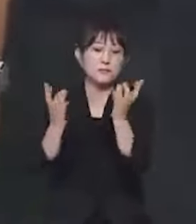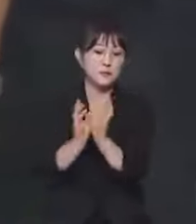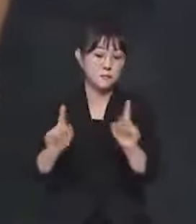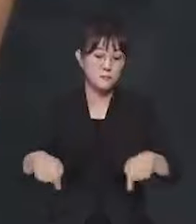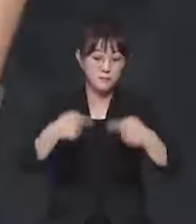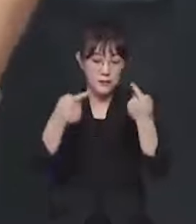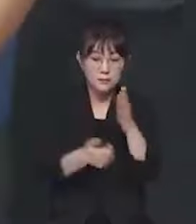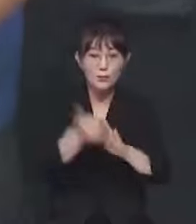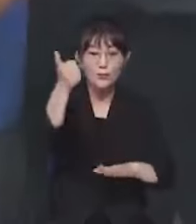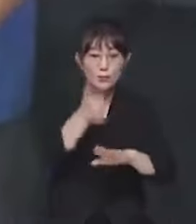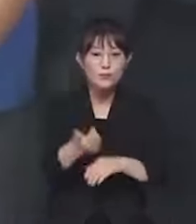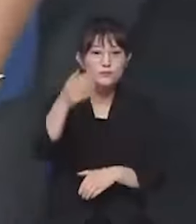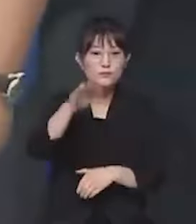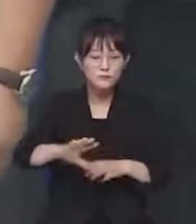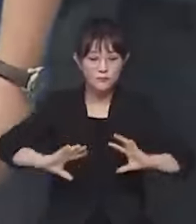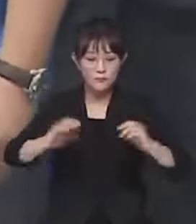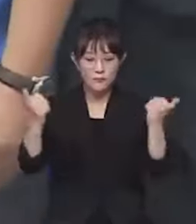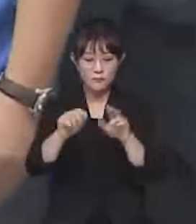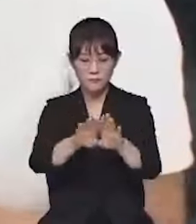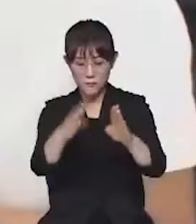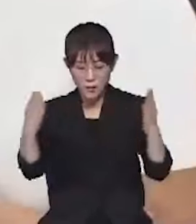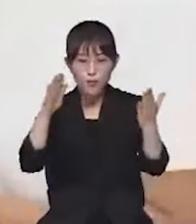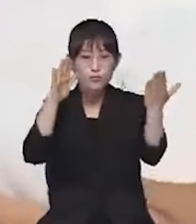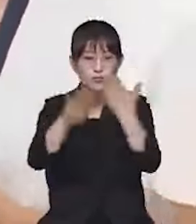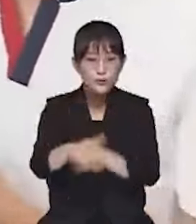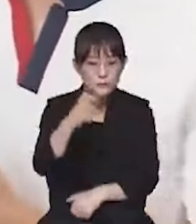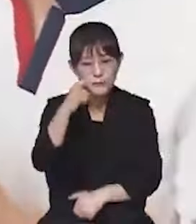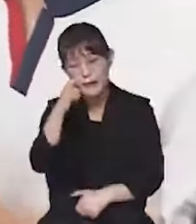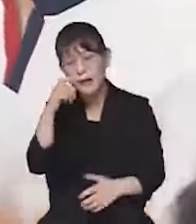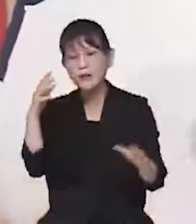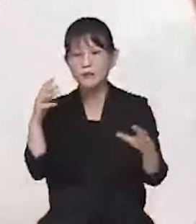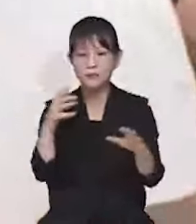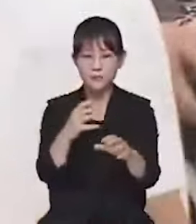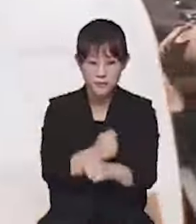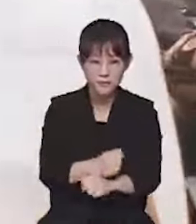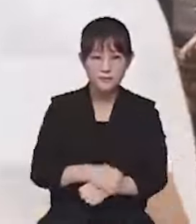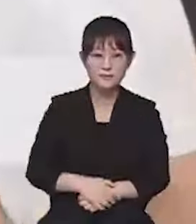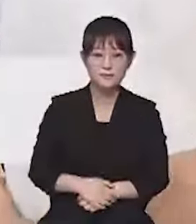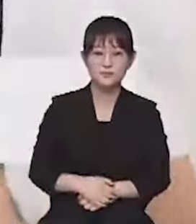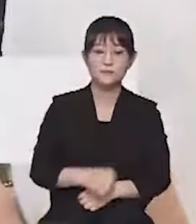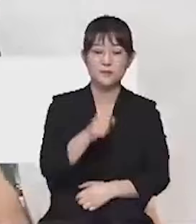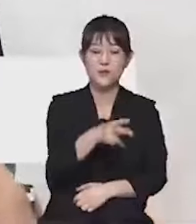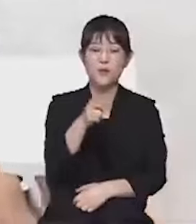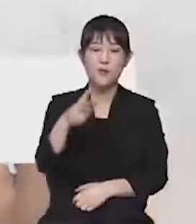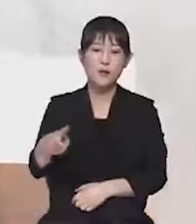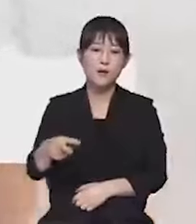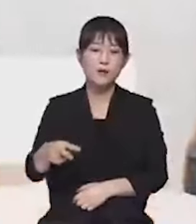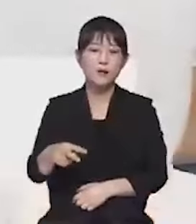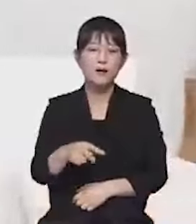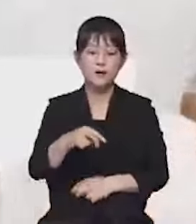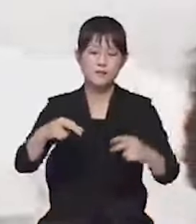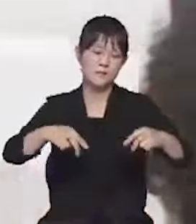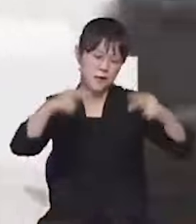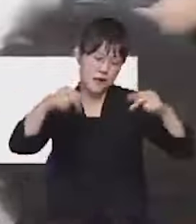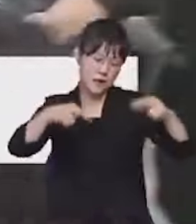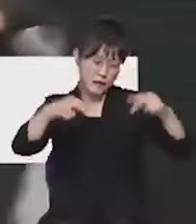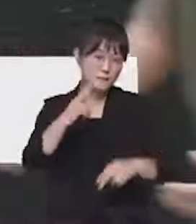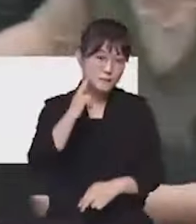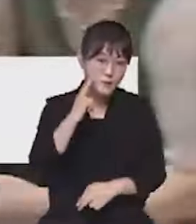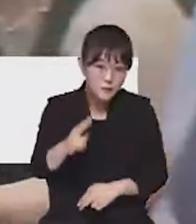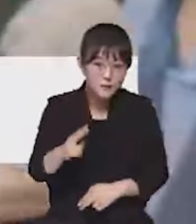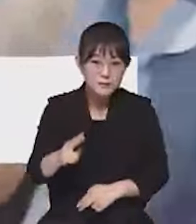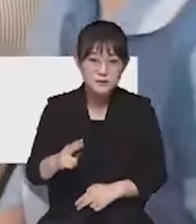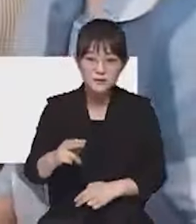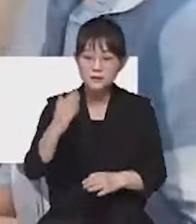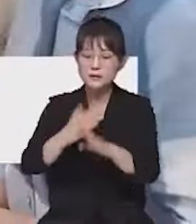오히려 존재감은 더 낮아졌습니다. 거대 여야 양당의 정쟁이 격해지며 선명성을 부각하는 것도